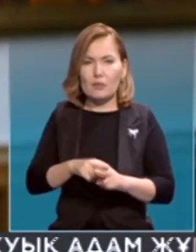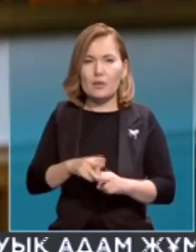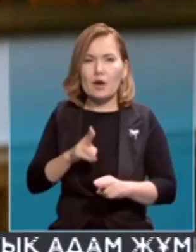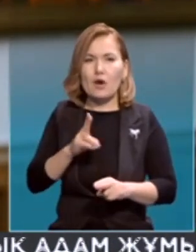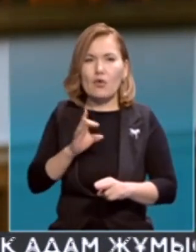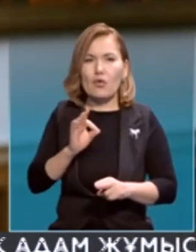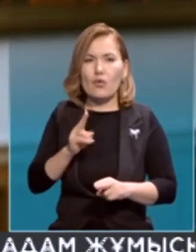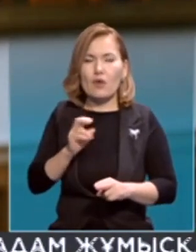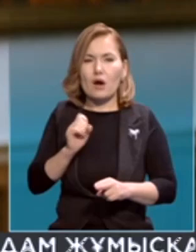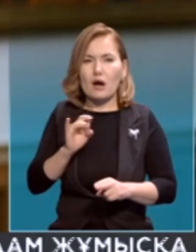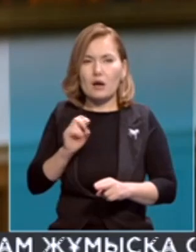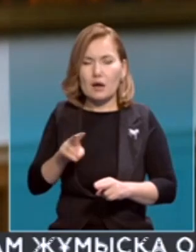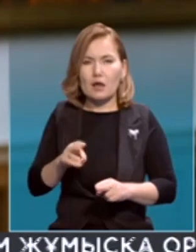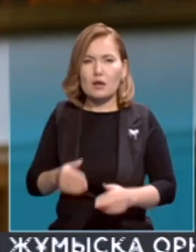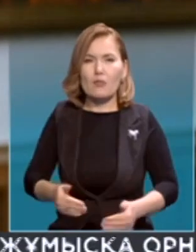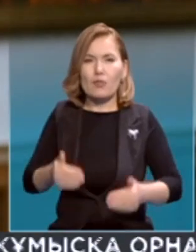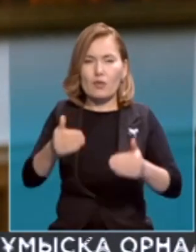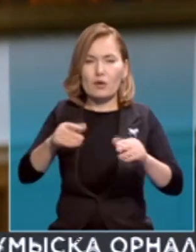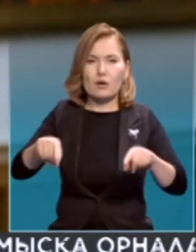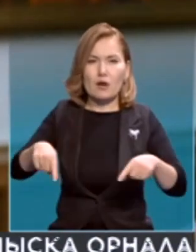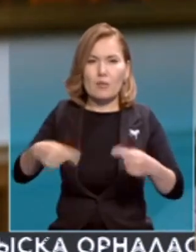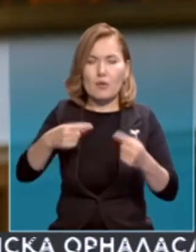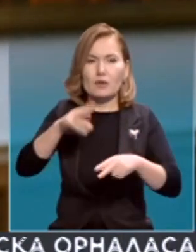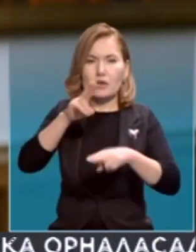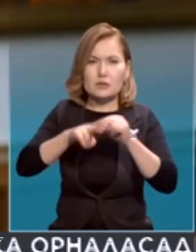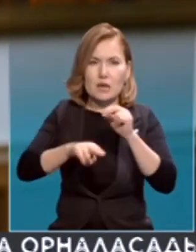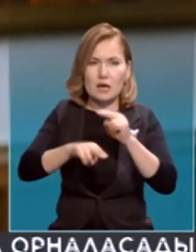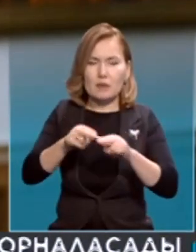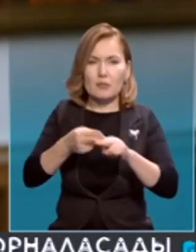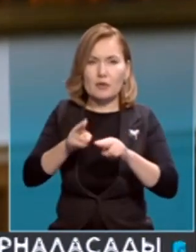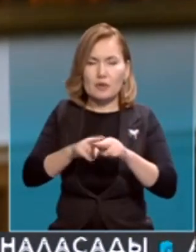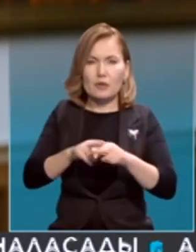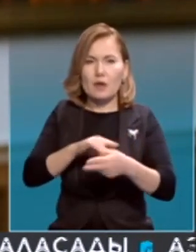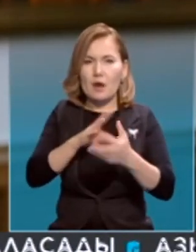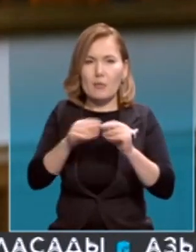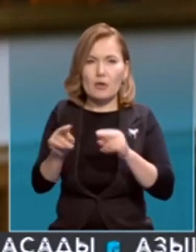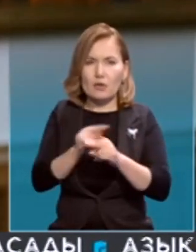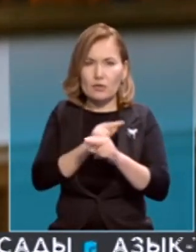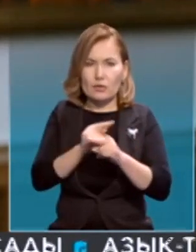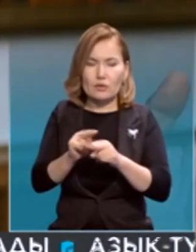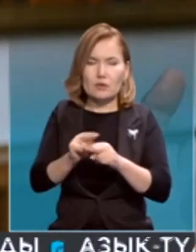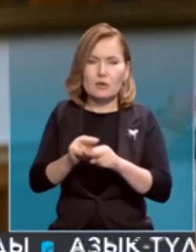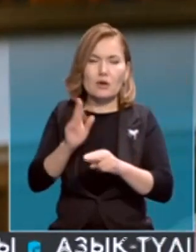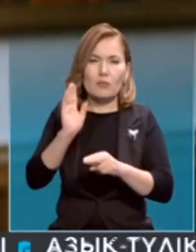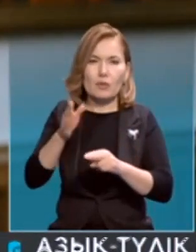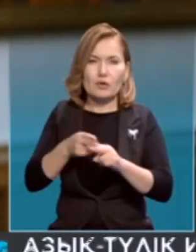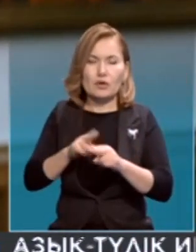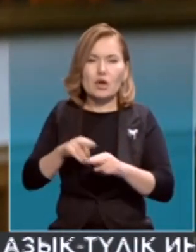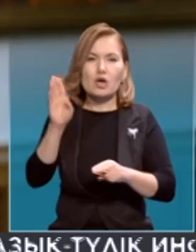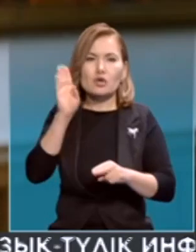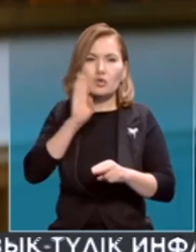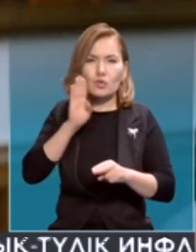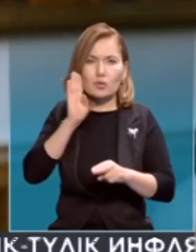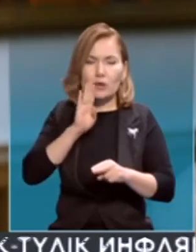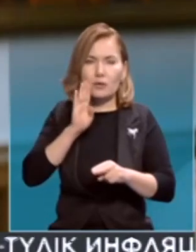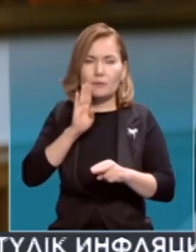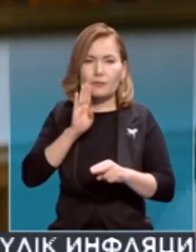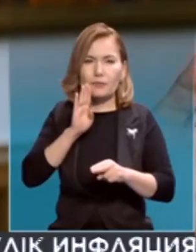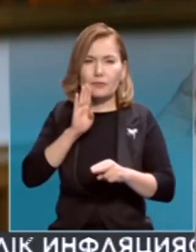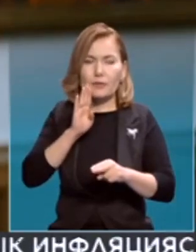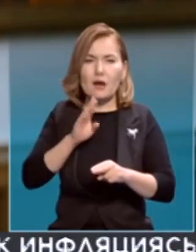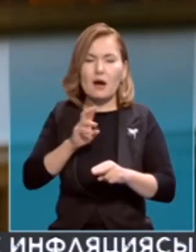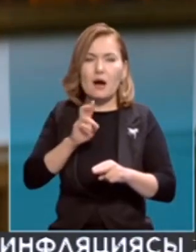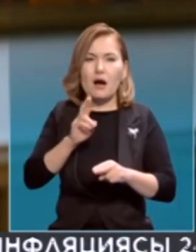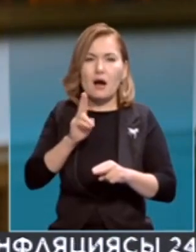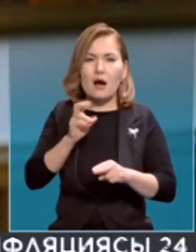бөгетін қайтадан қалпына келтіріп, көтеріп, қайтадан реконструкция жөнделсе, суды